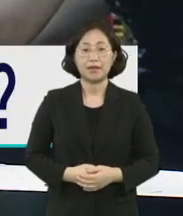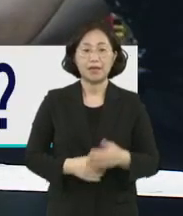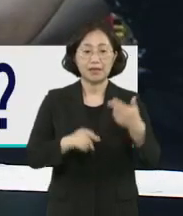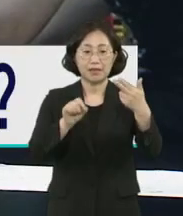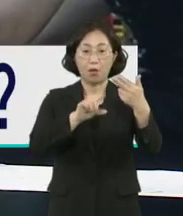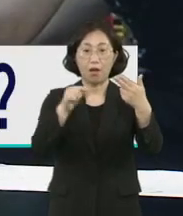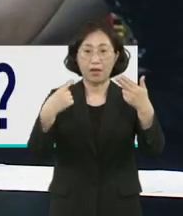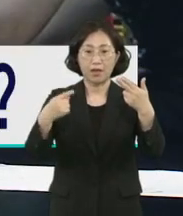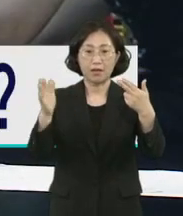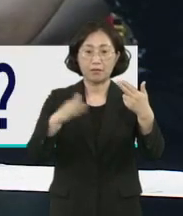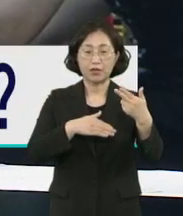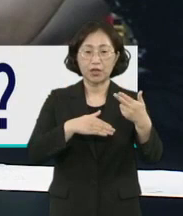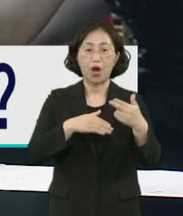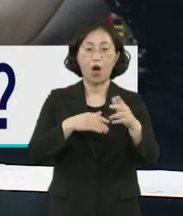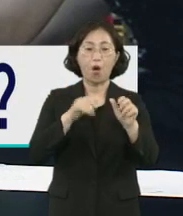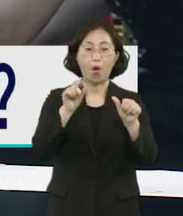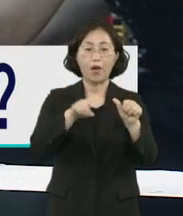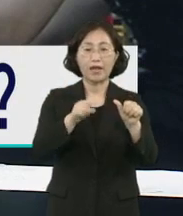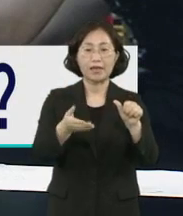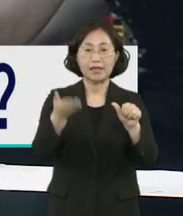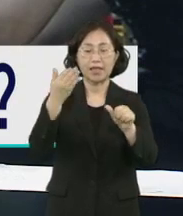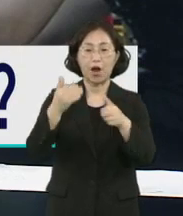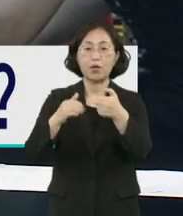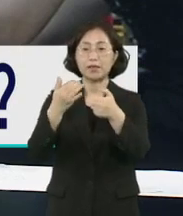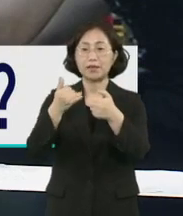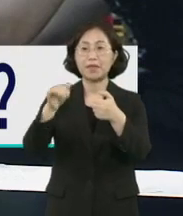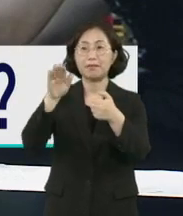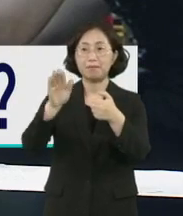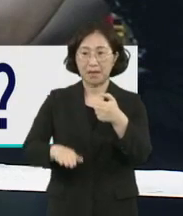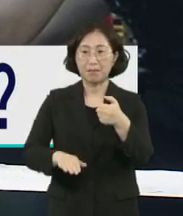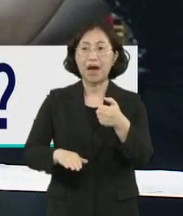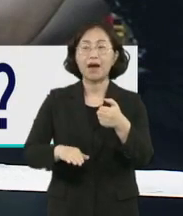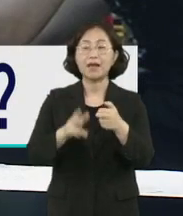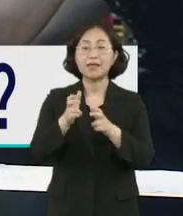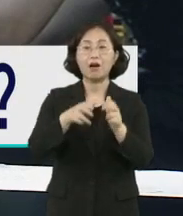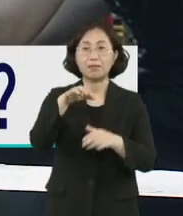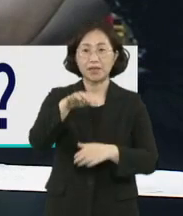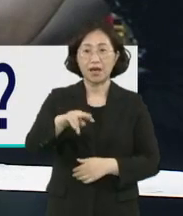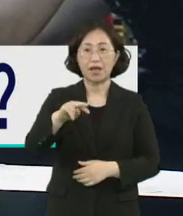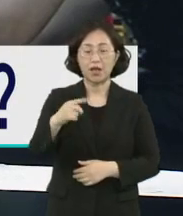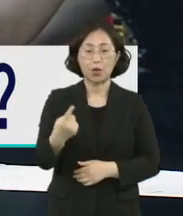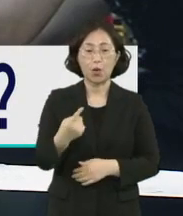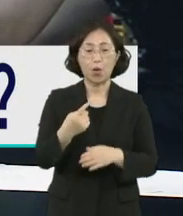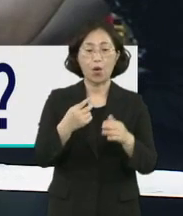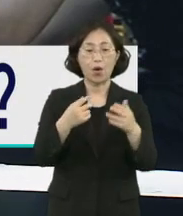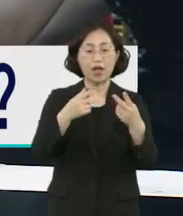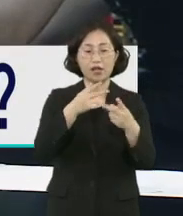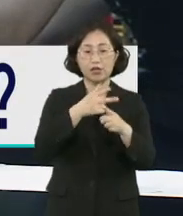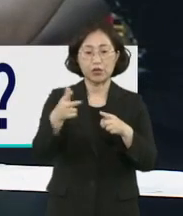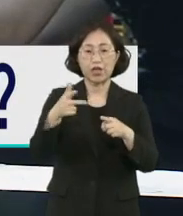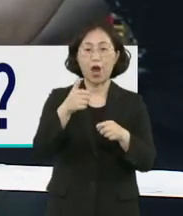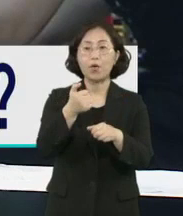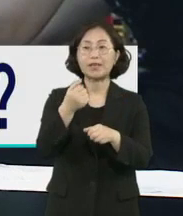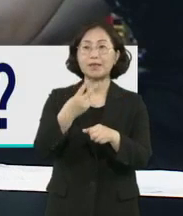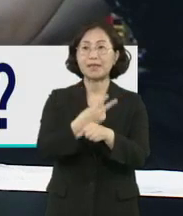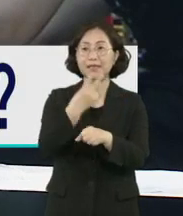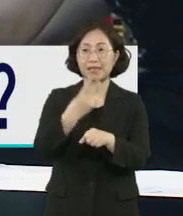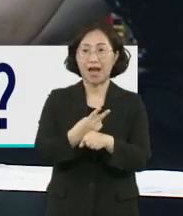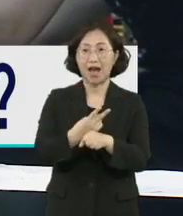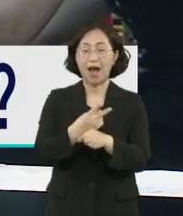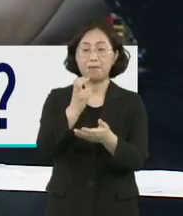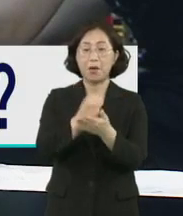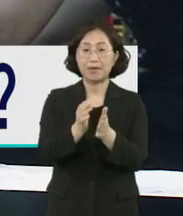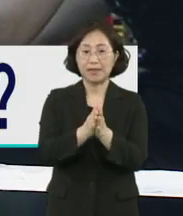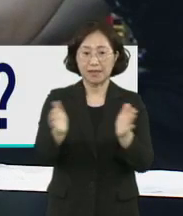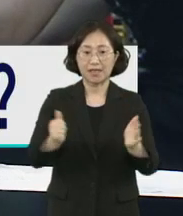지난달 1일부터 5인 이상 50인 미만 사업장에도 주 52시간 근로제가 적용됐는데요. 일주일에 52시간